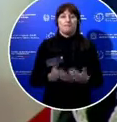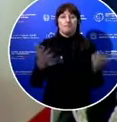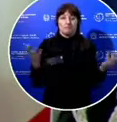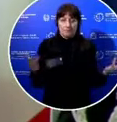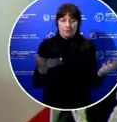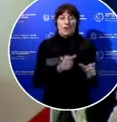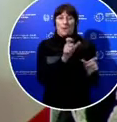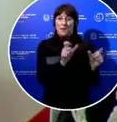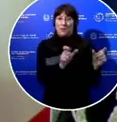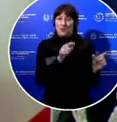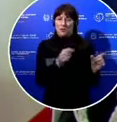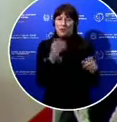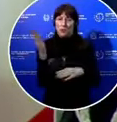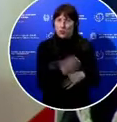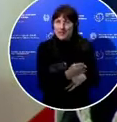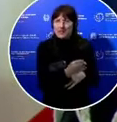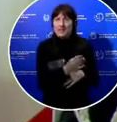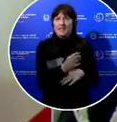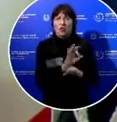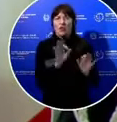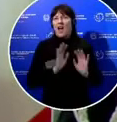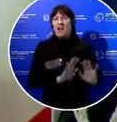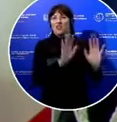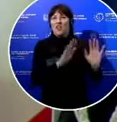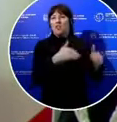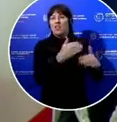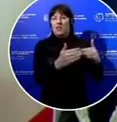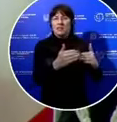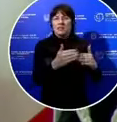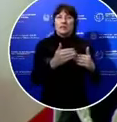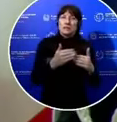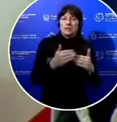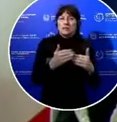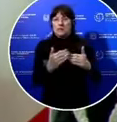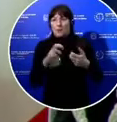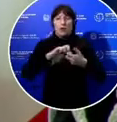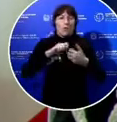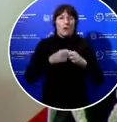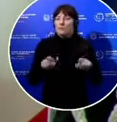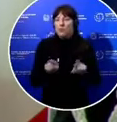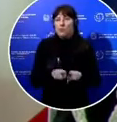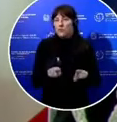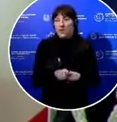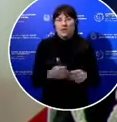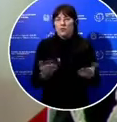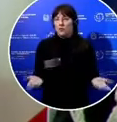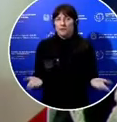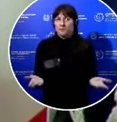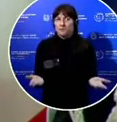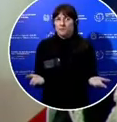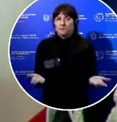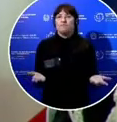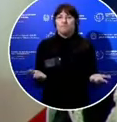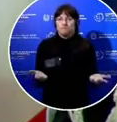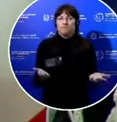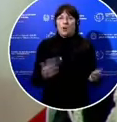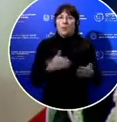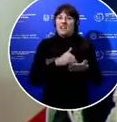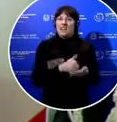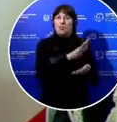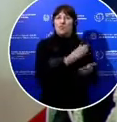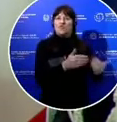Punire o lasciare a se stesso il fenomeno sono due facce della stessa medaglia, quella della rinuncia a